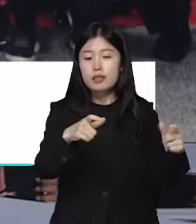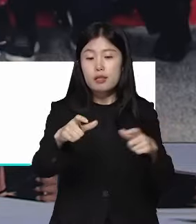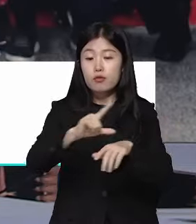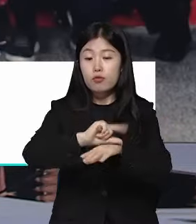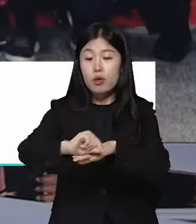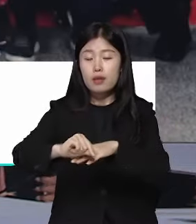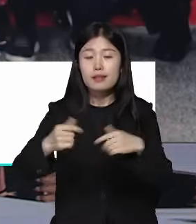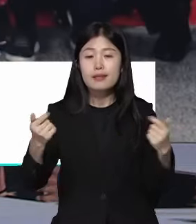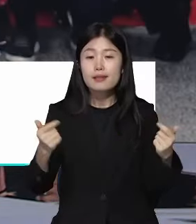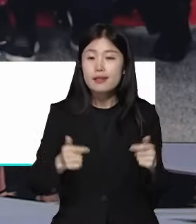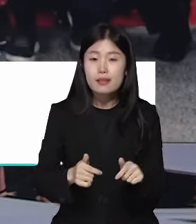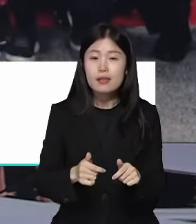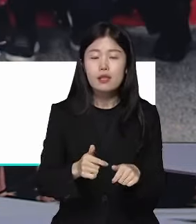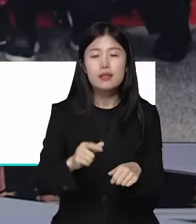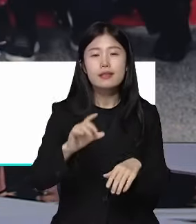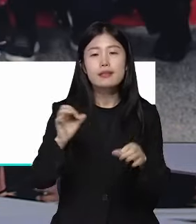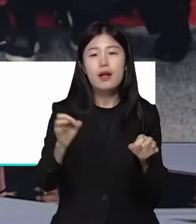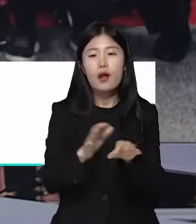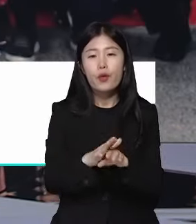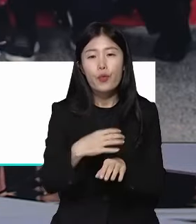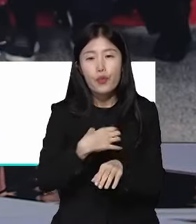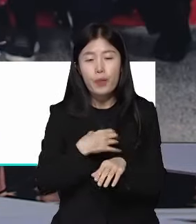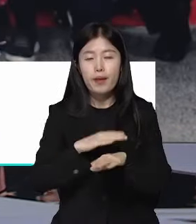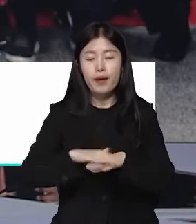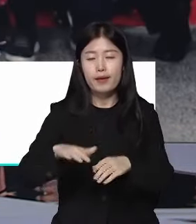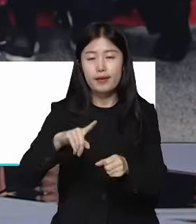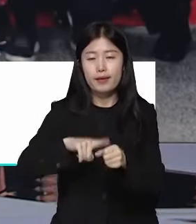건데요. 자세한 소식 정경원 기자입니다.